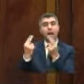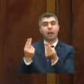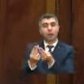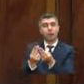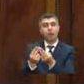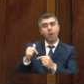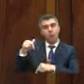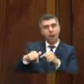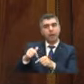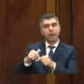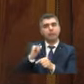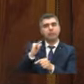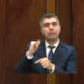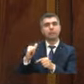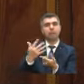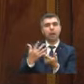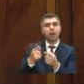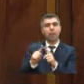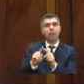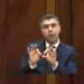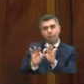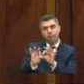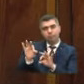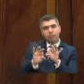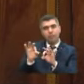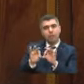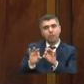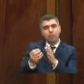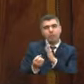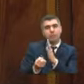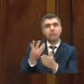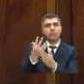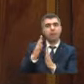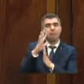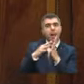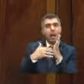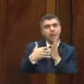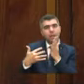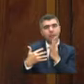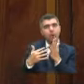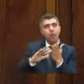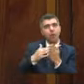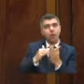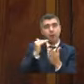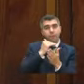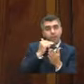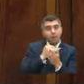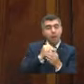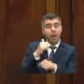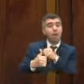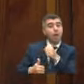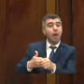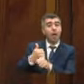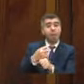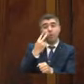مستعجلة كل سنة كتكيف، لأن داك الشيء كيتغير، ما يمكنش ندير مخطط استعجالي ديال من لسنتين، مخطط استعجالي كنديرو في العام على